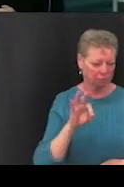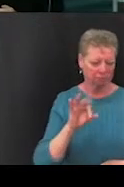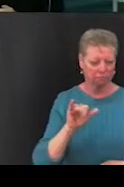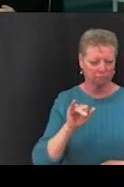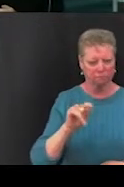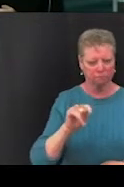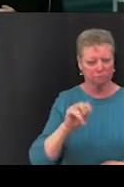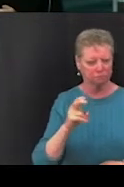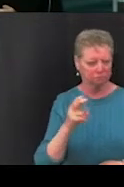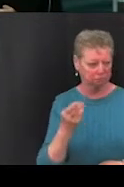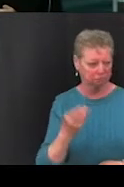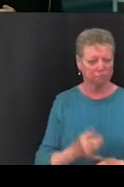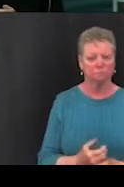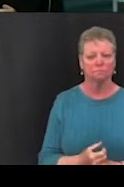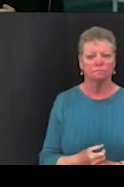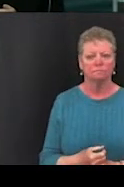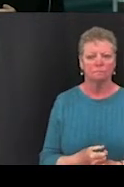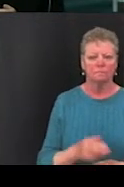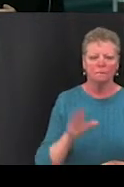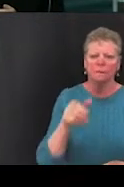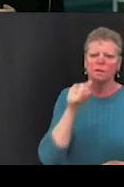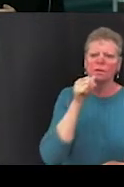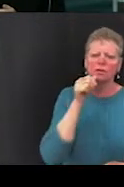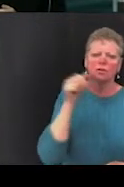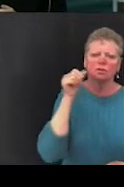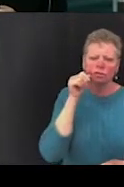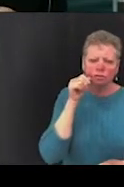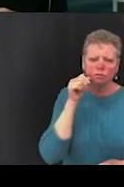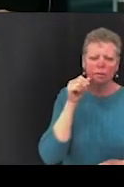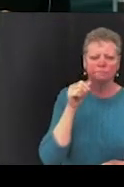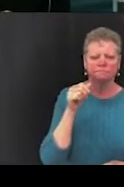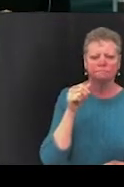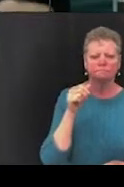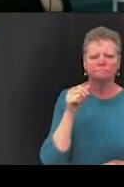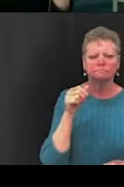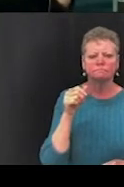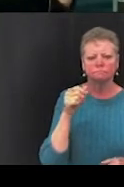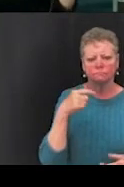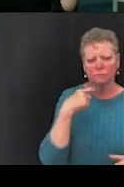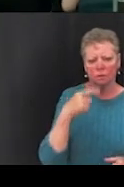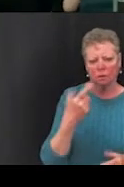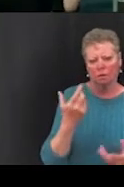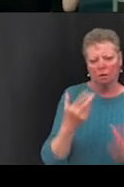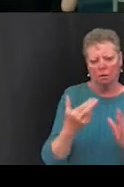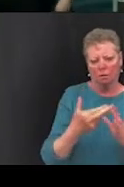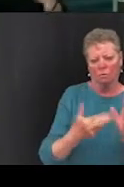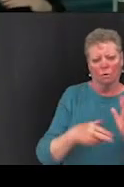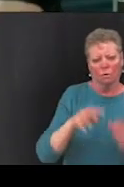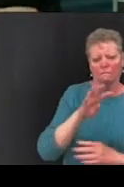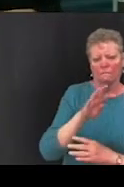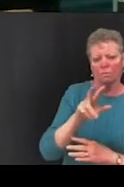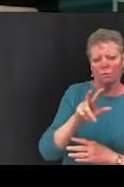和減輕證人的壓力而有相關的安排。家屬就批評委員會再次